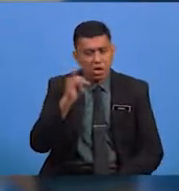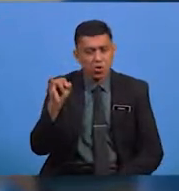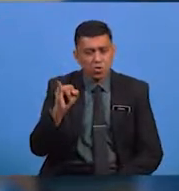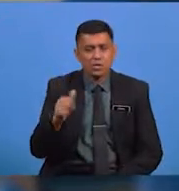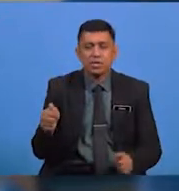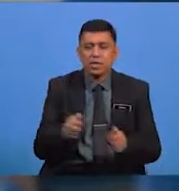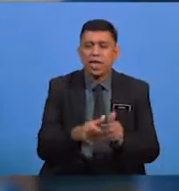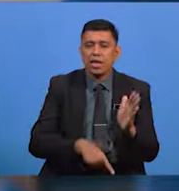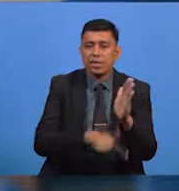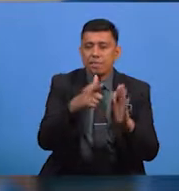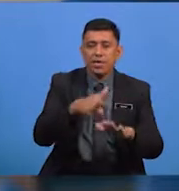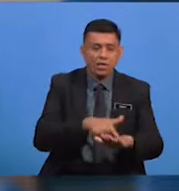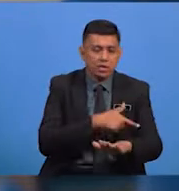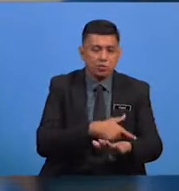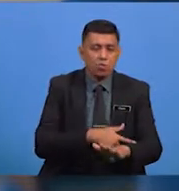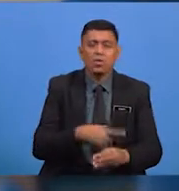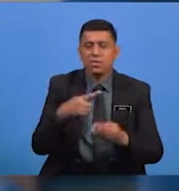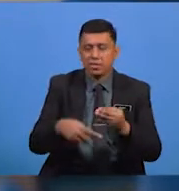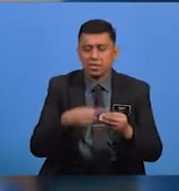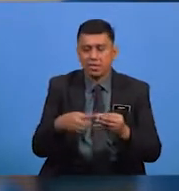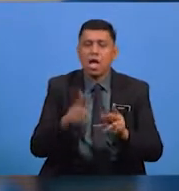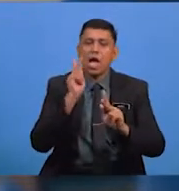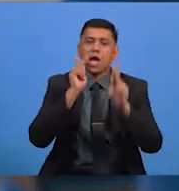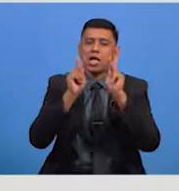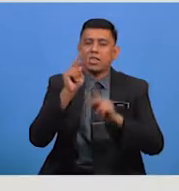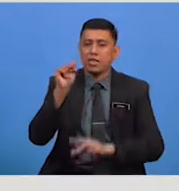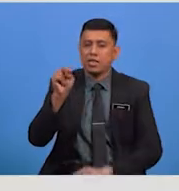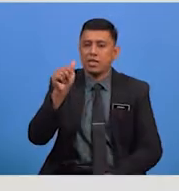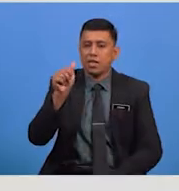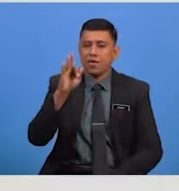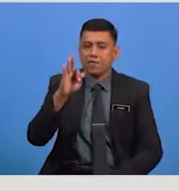lebih lanjut mengenai kata nafi.